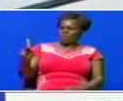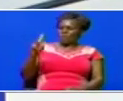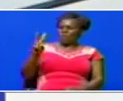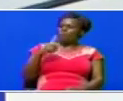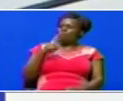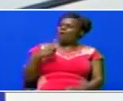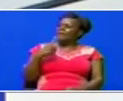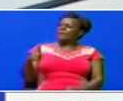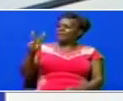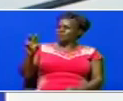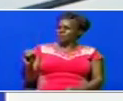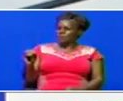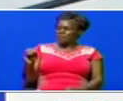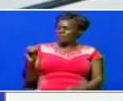120,